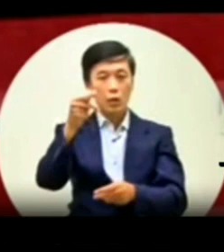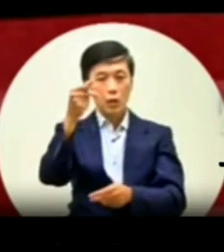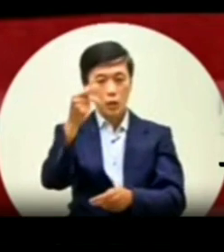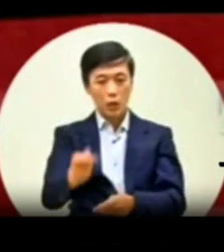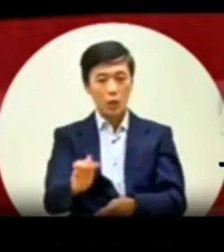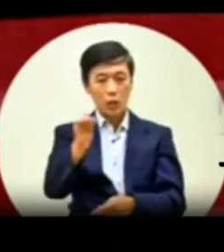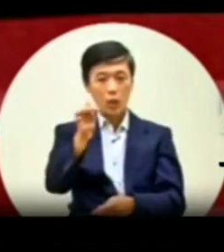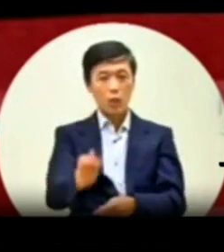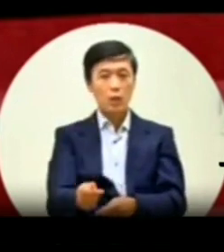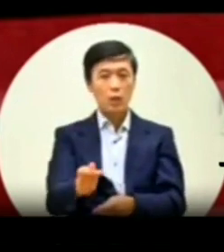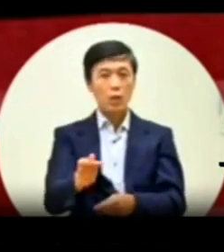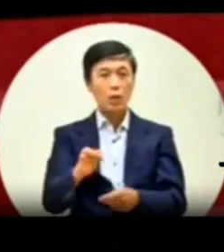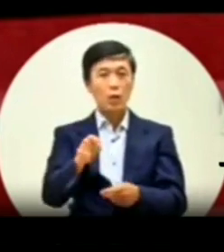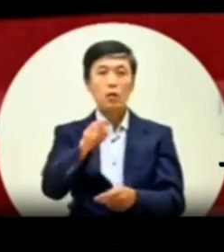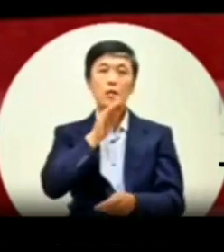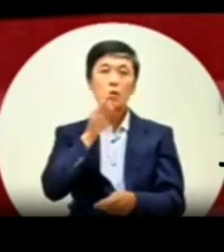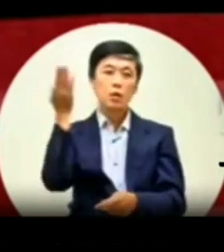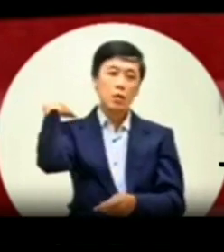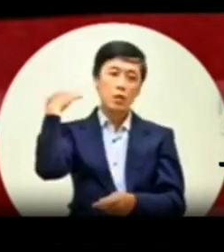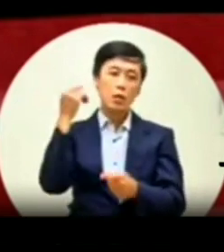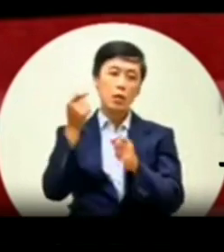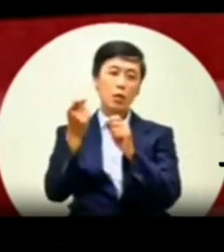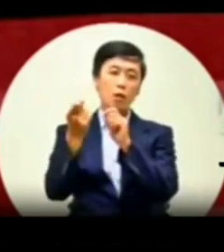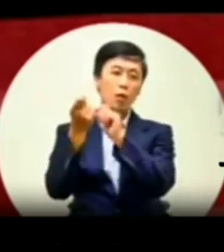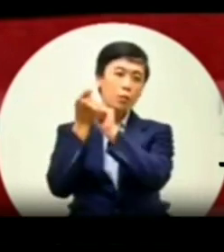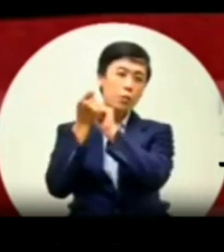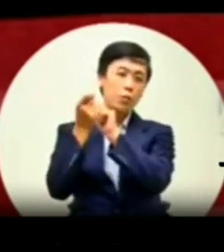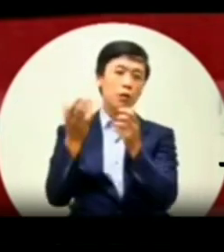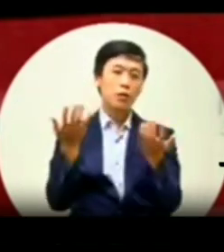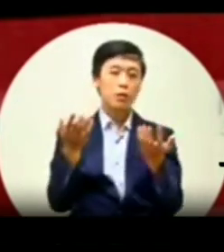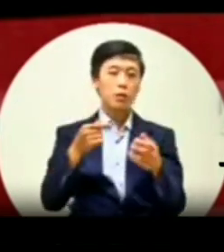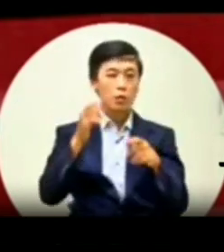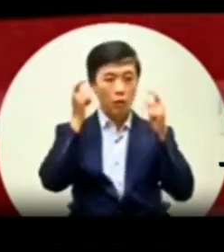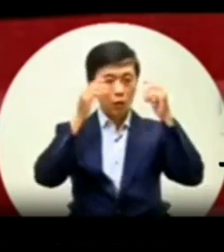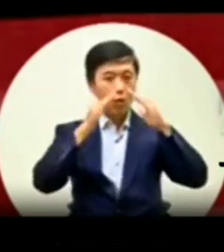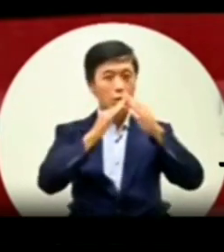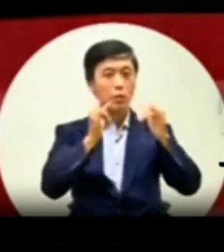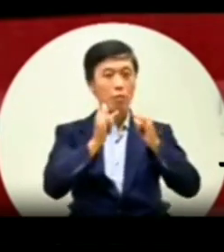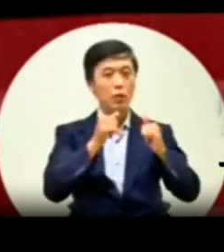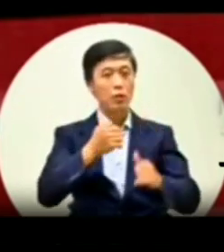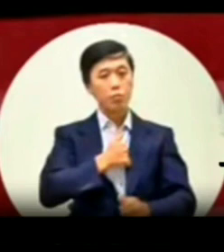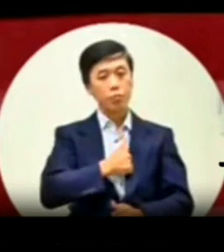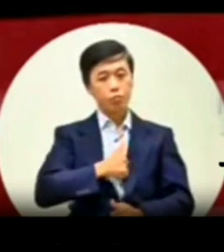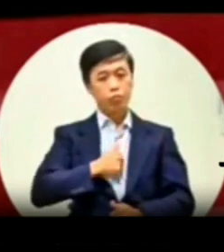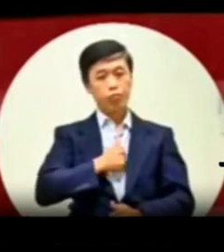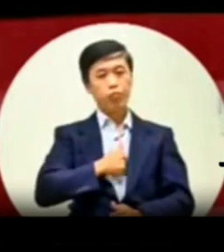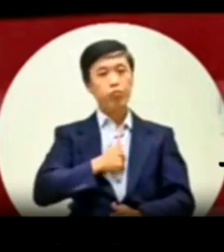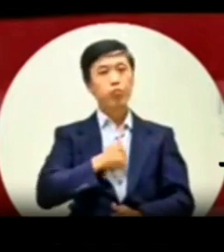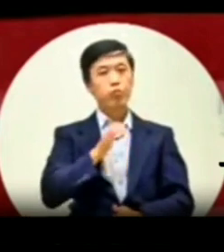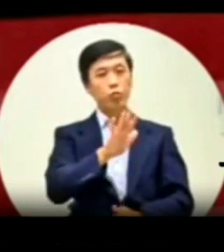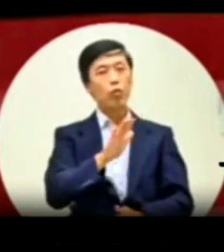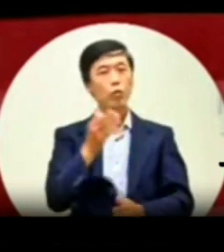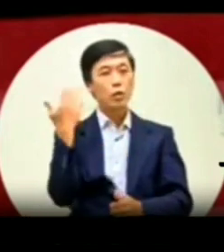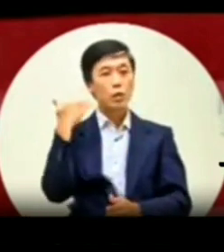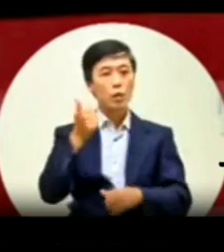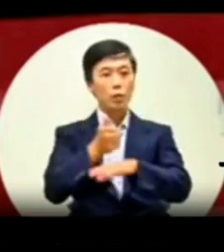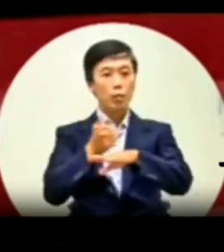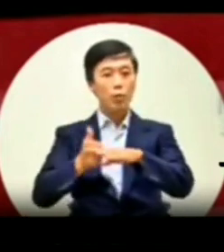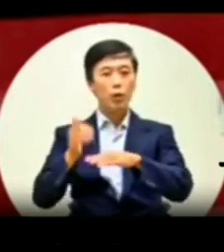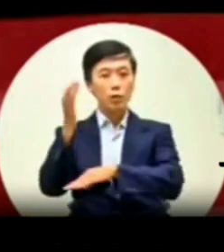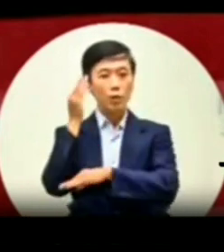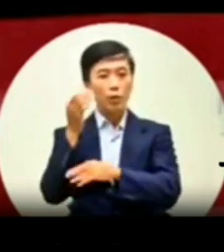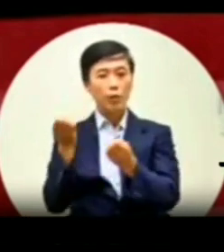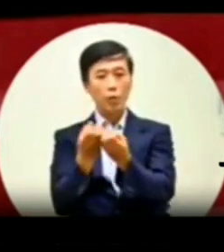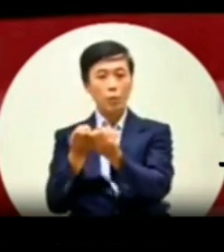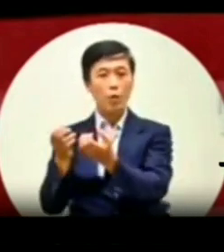是不久之前才发生的事。但是高雄市民是这么样的善良，对于前者所发生过的事情其实是给